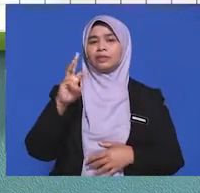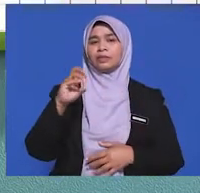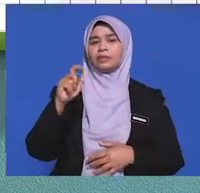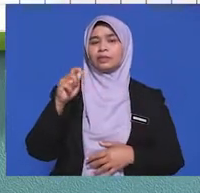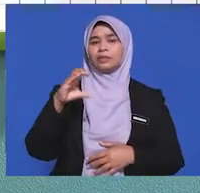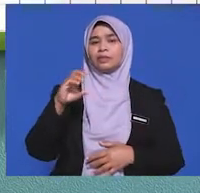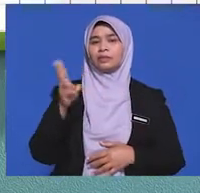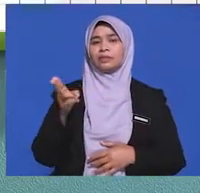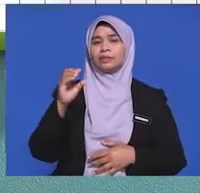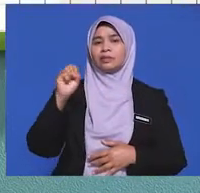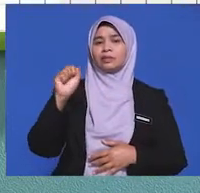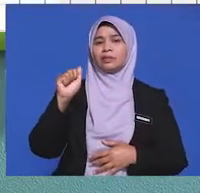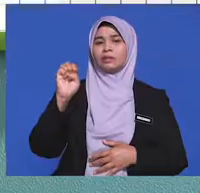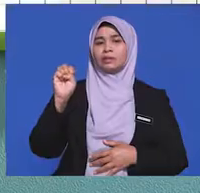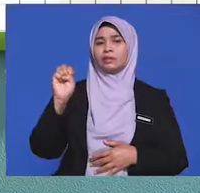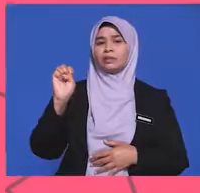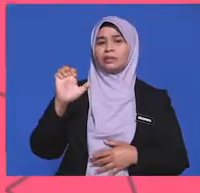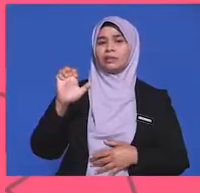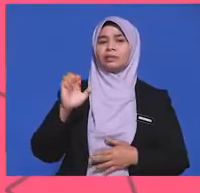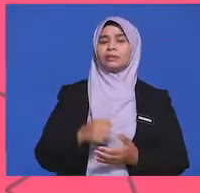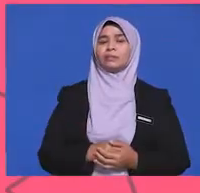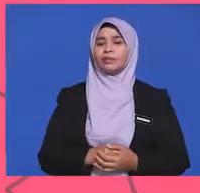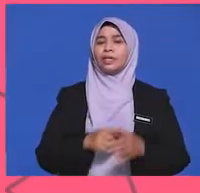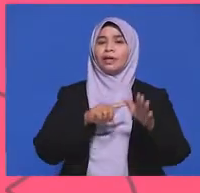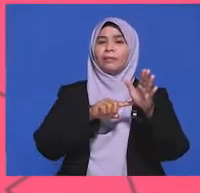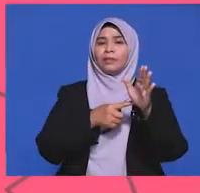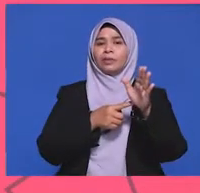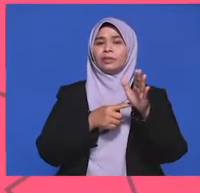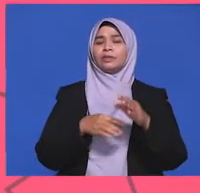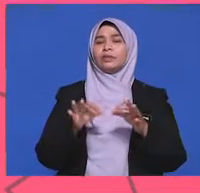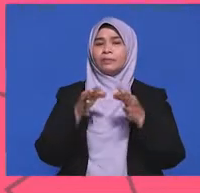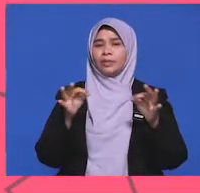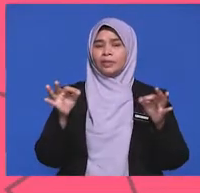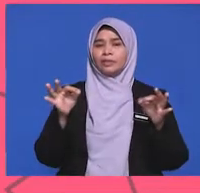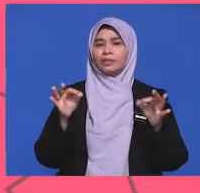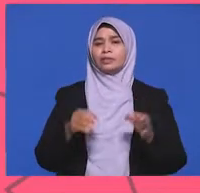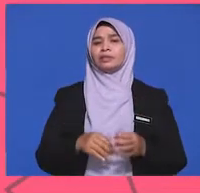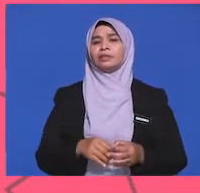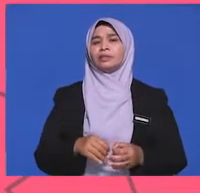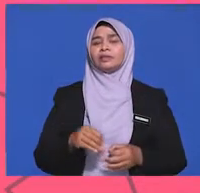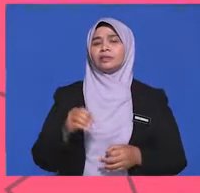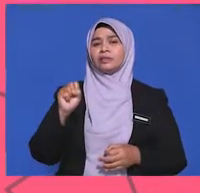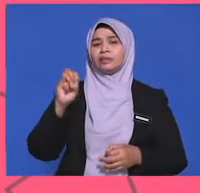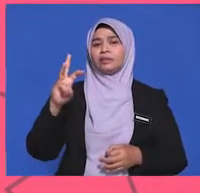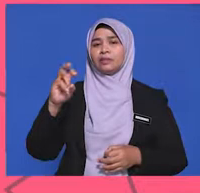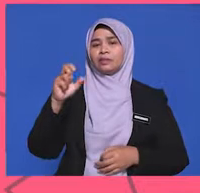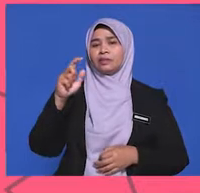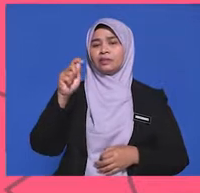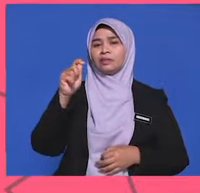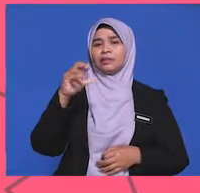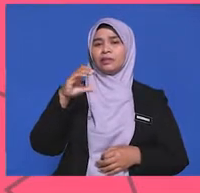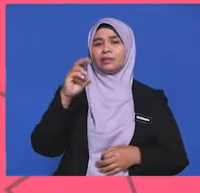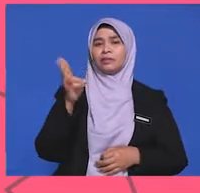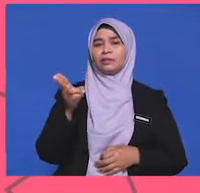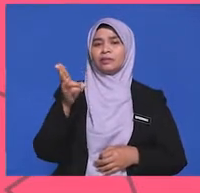case adalah seperti berikut. Mula, pernyataan, switch,